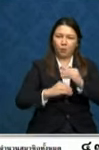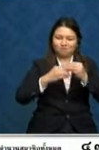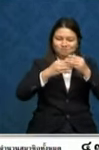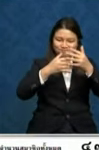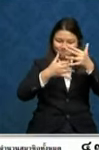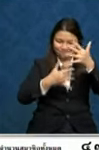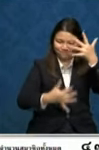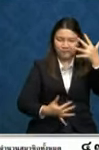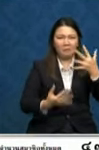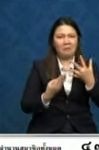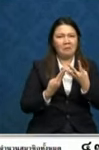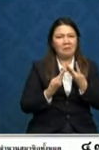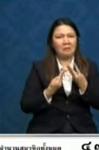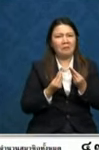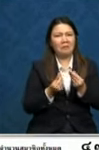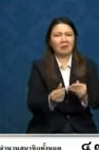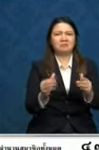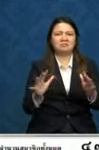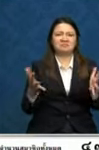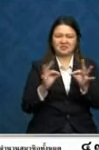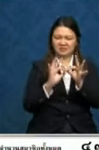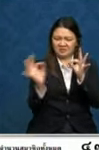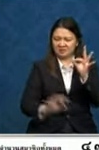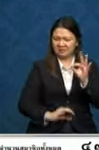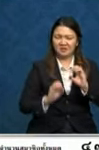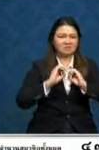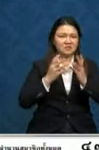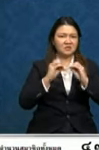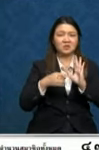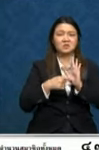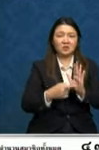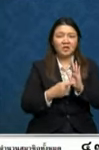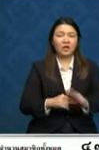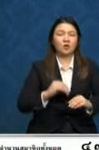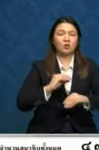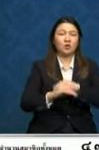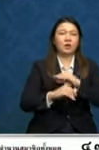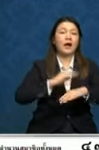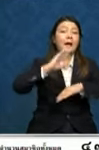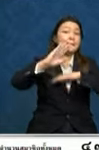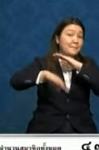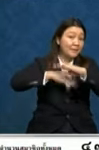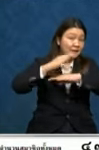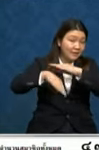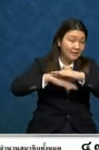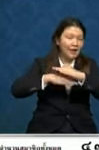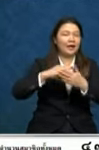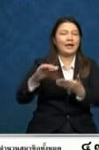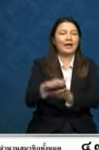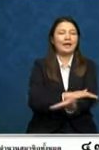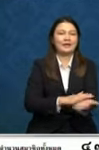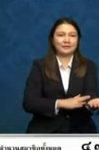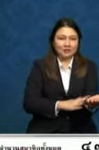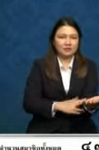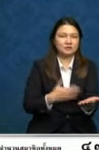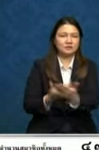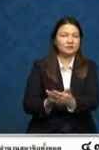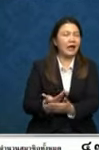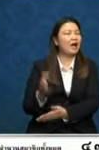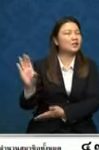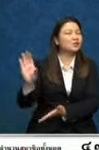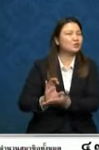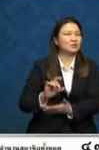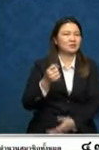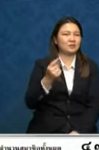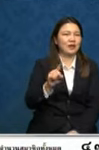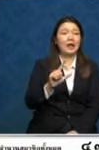ไม่มีรายละเอียดนะครับเช่นโครงการพัฒนาระบบการเตรียมความพร้อมแห่งชาติท่านขอมา11กว่าล้านและโครง